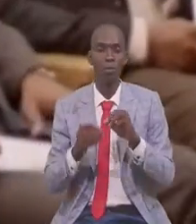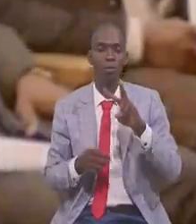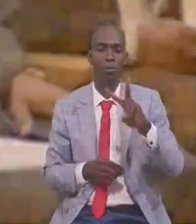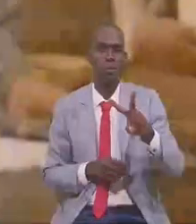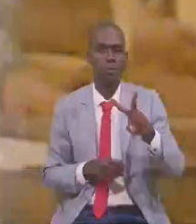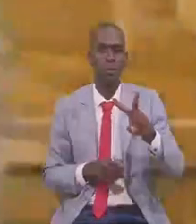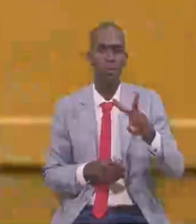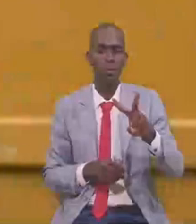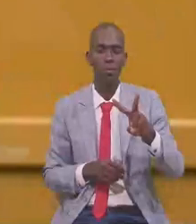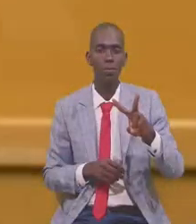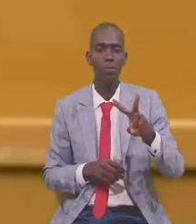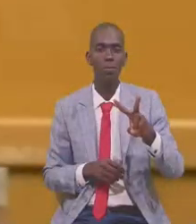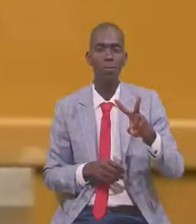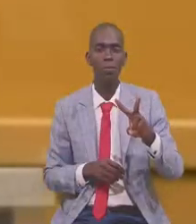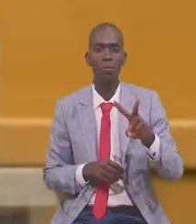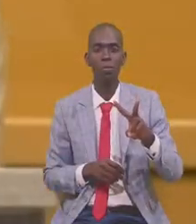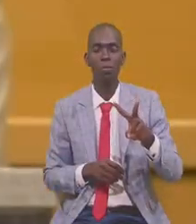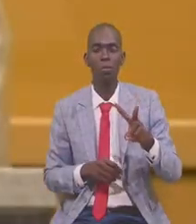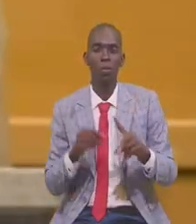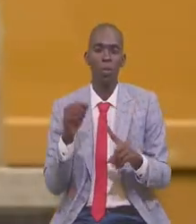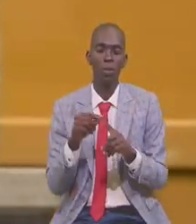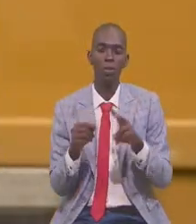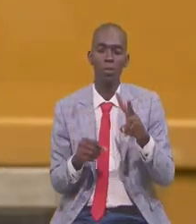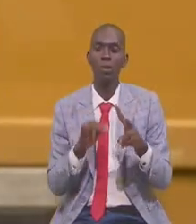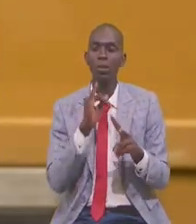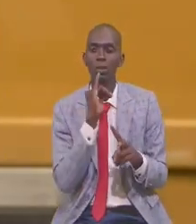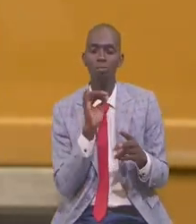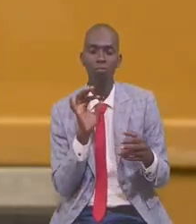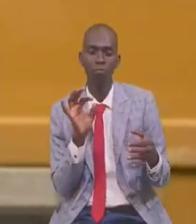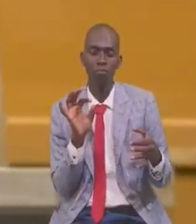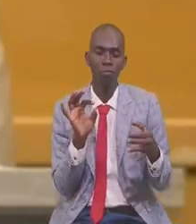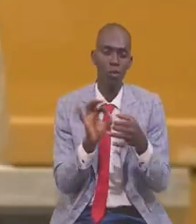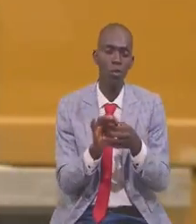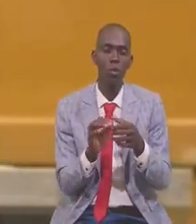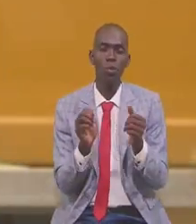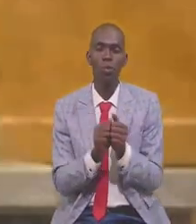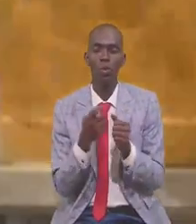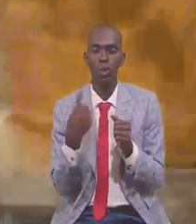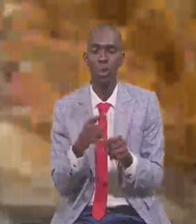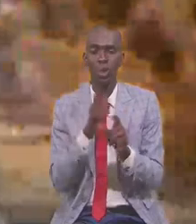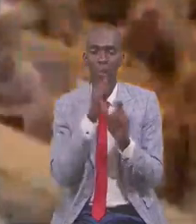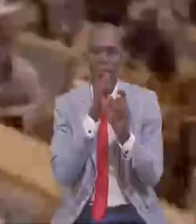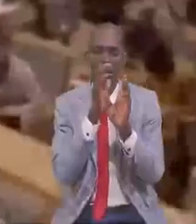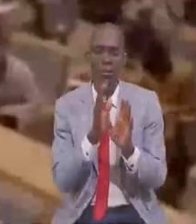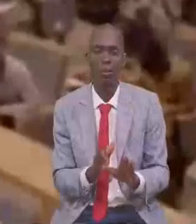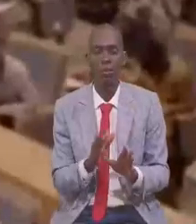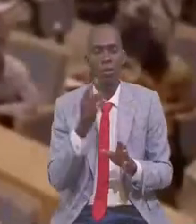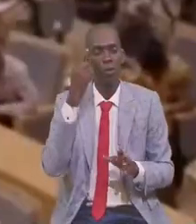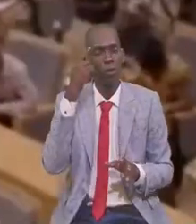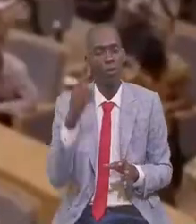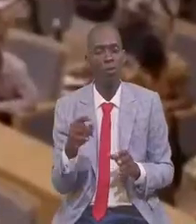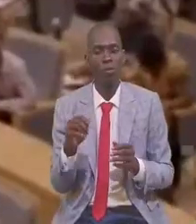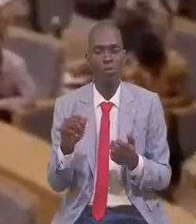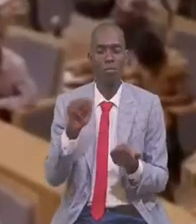Se lier au bienfaiteur pour son baptême de la part de Dieu. Quand